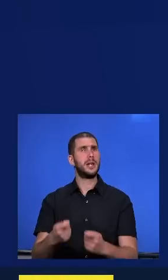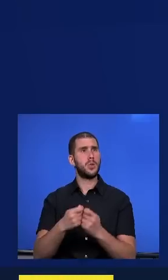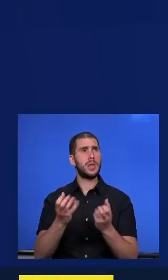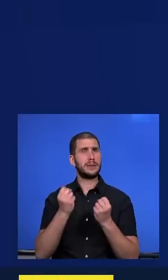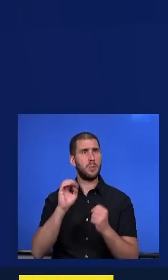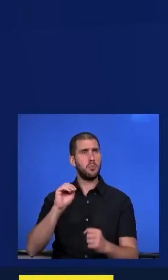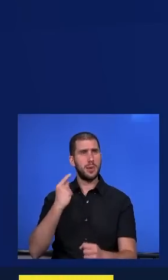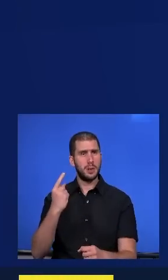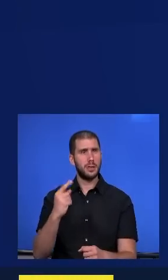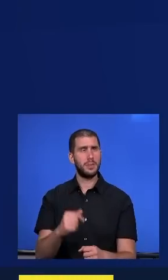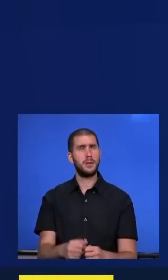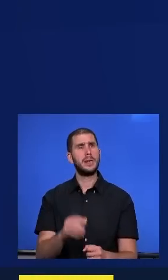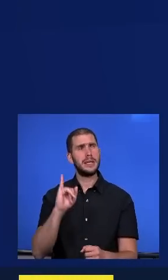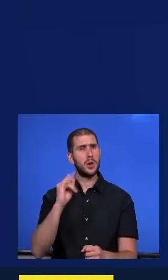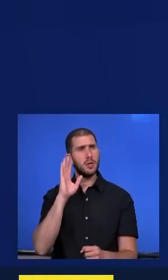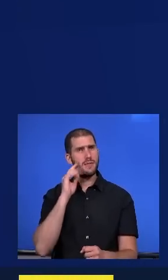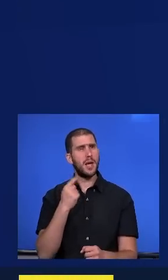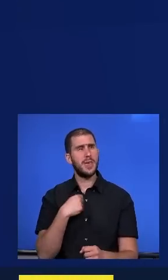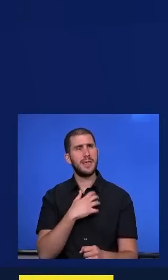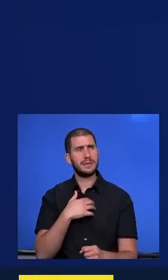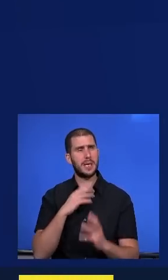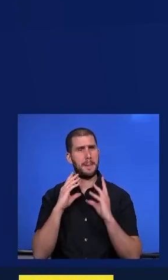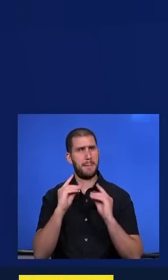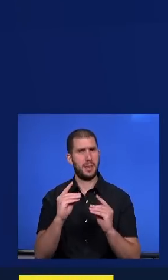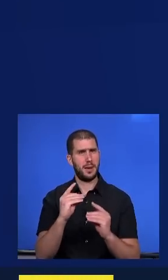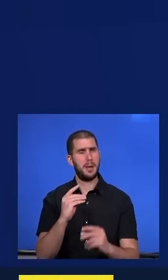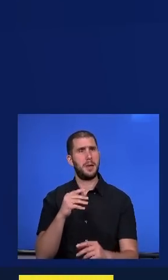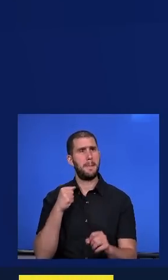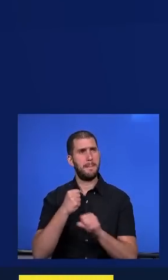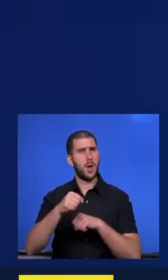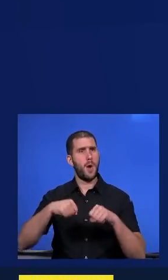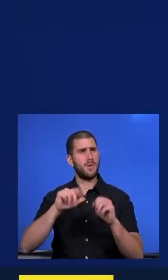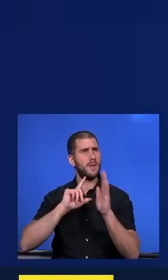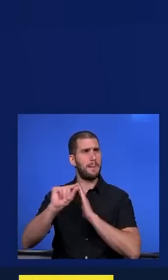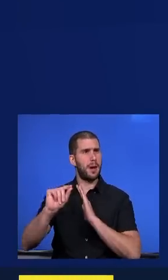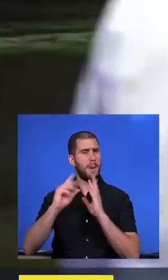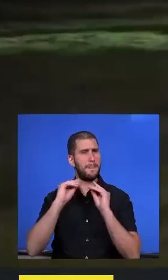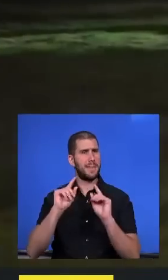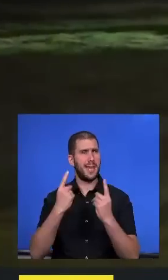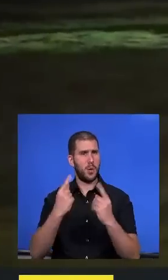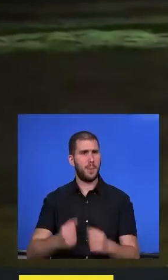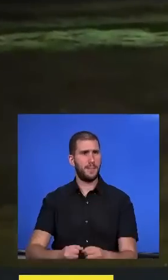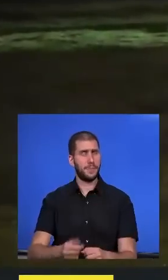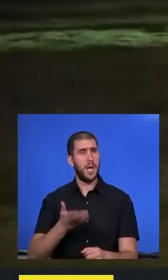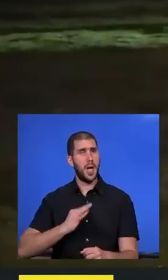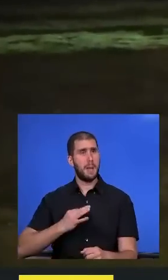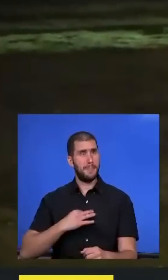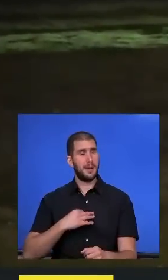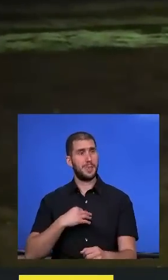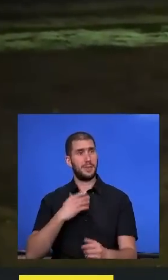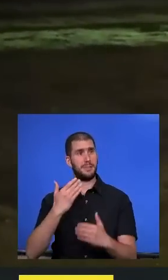מוטי. כן. ירון, תשמע, אני נפצעתי בדרך. פגע בי איזה אופנוע וברח בדרך לאירוע. הבן שלי בסוף